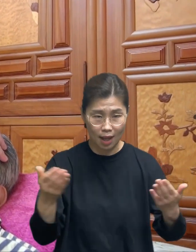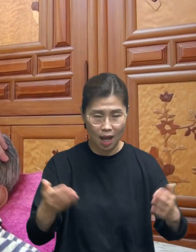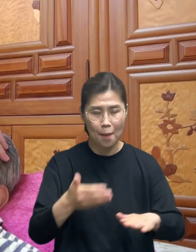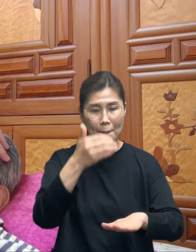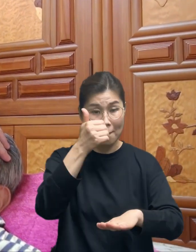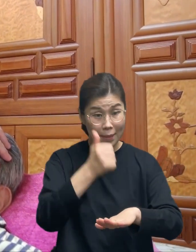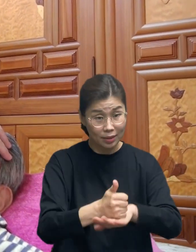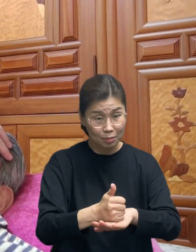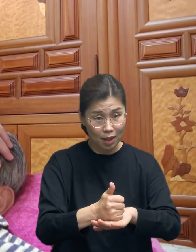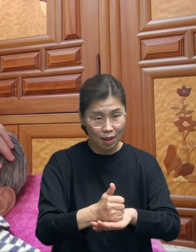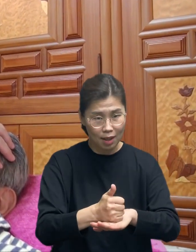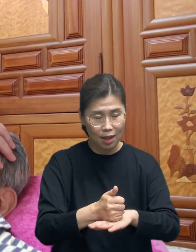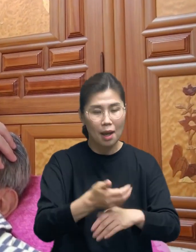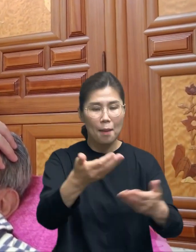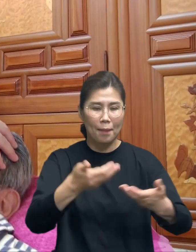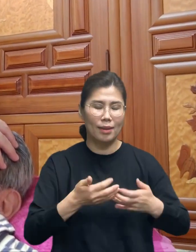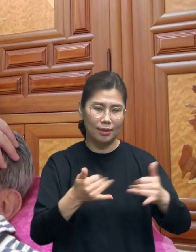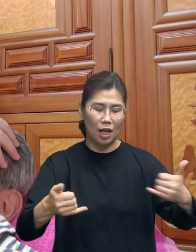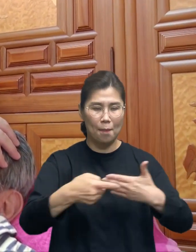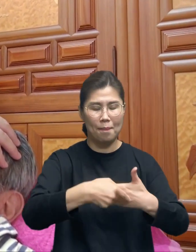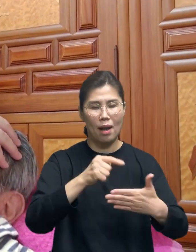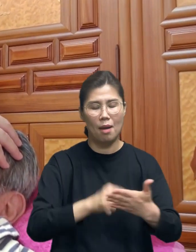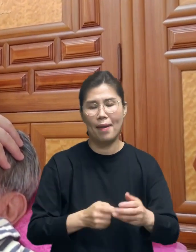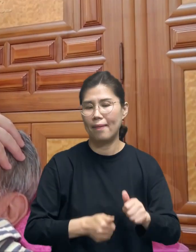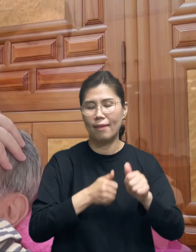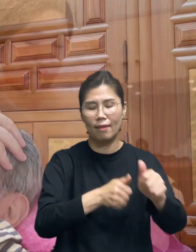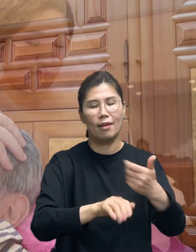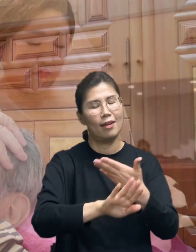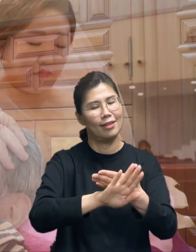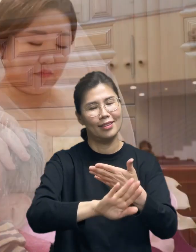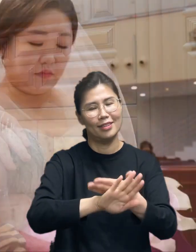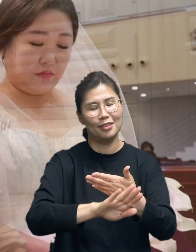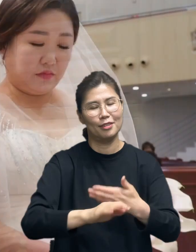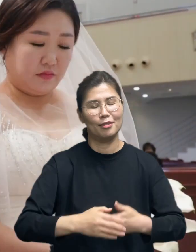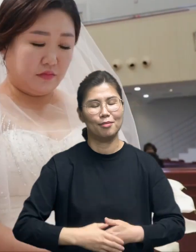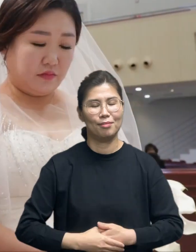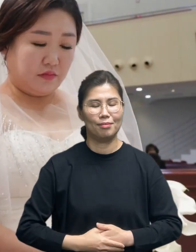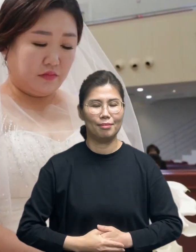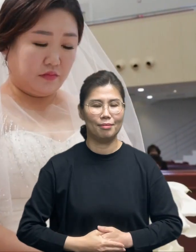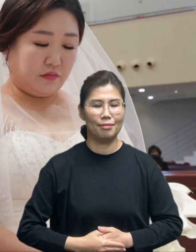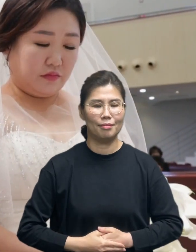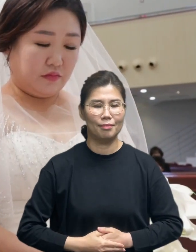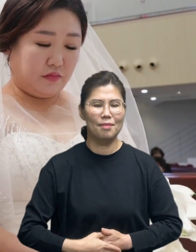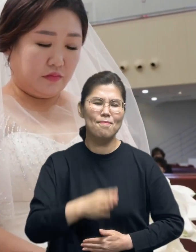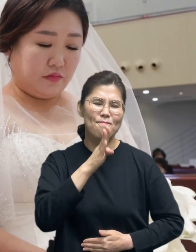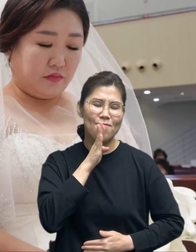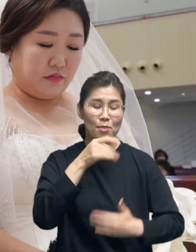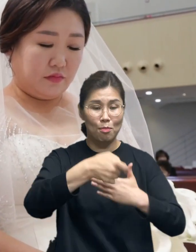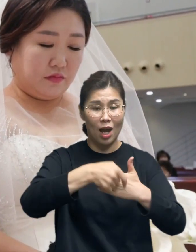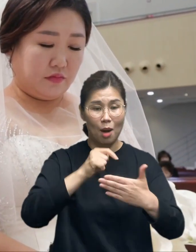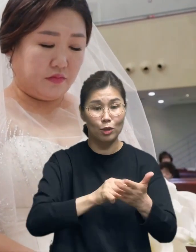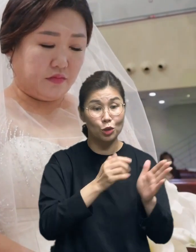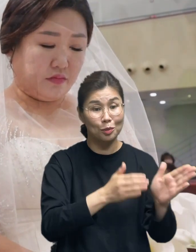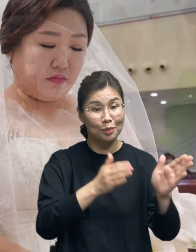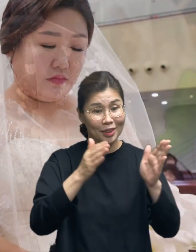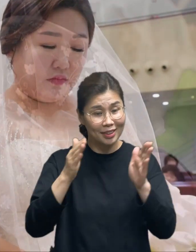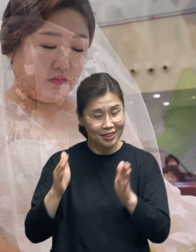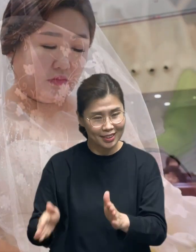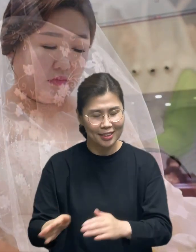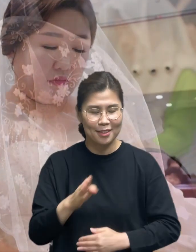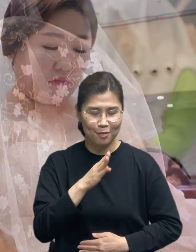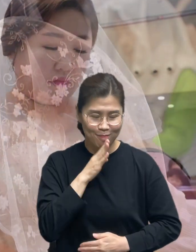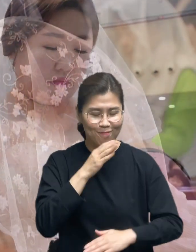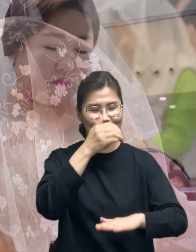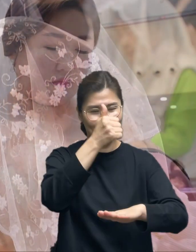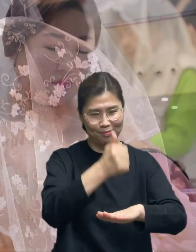지만 성사가 맺는 결실은 그것을 받는 사람의 마음가짐에도 달려 있습니다 합당한